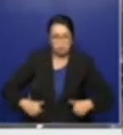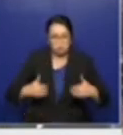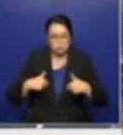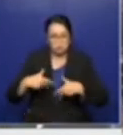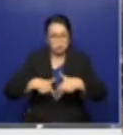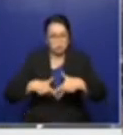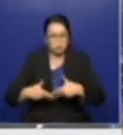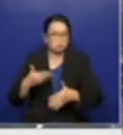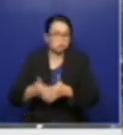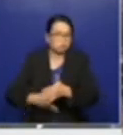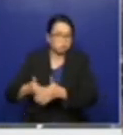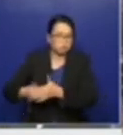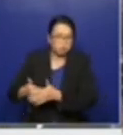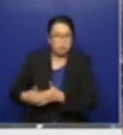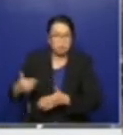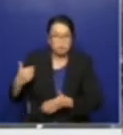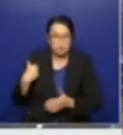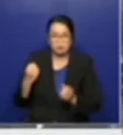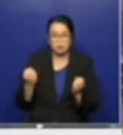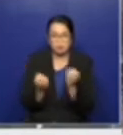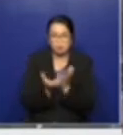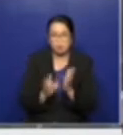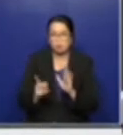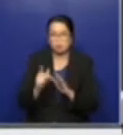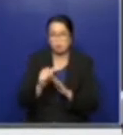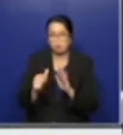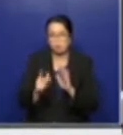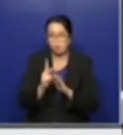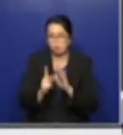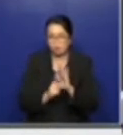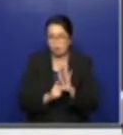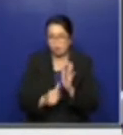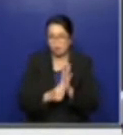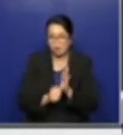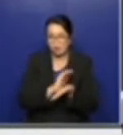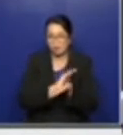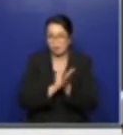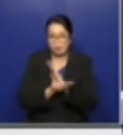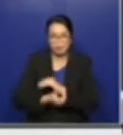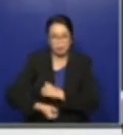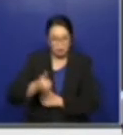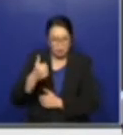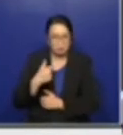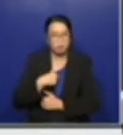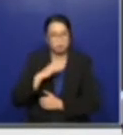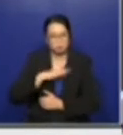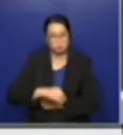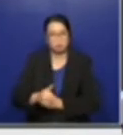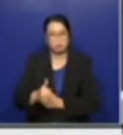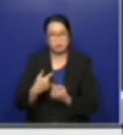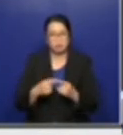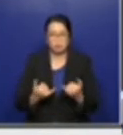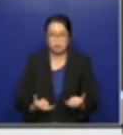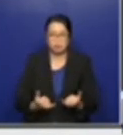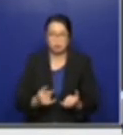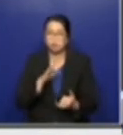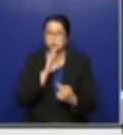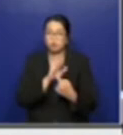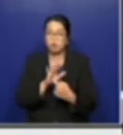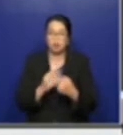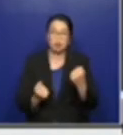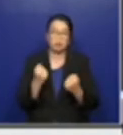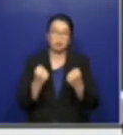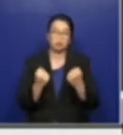ประชาชนหรืออาชีพต่างๆเนี่ยผมเห็นด้วยครับกฎหมายที่ล้าหลังยกตัวอย่างง่ายๆนะครับเราขับรถไปตามถ